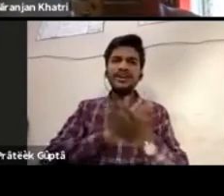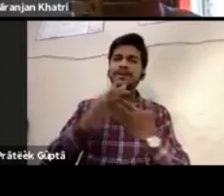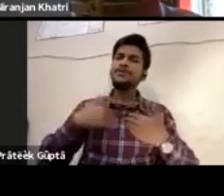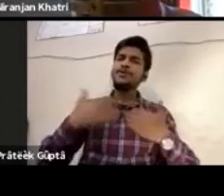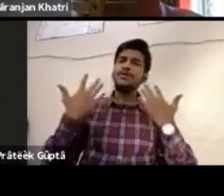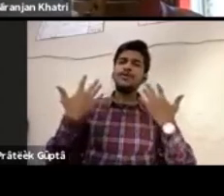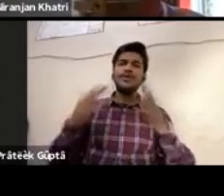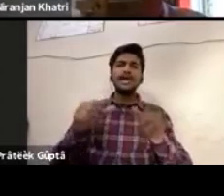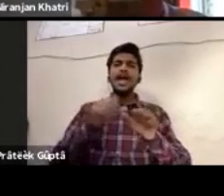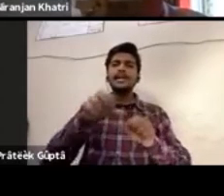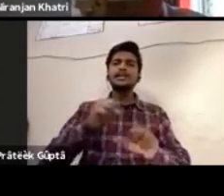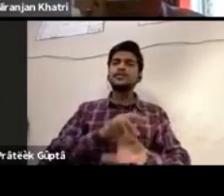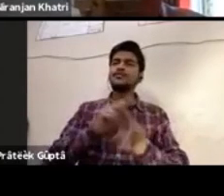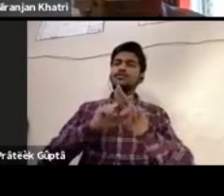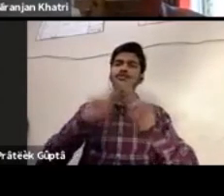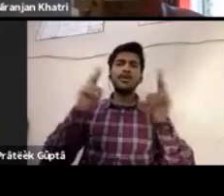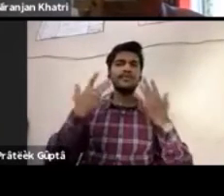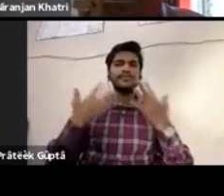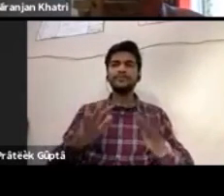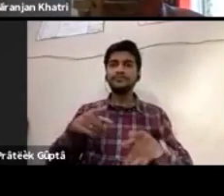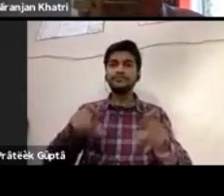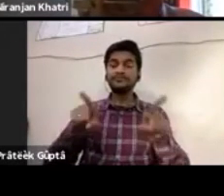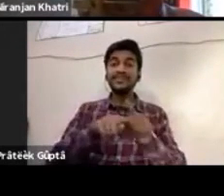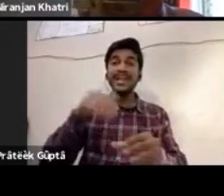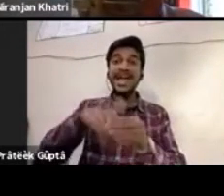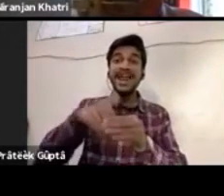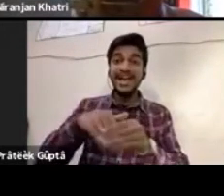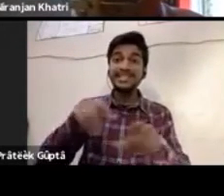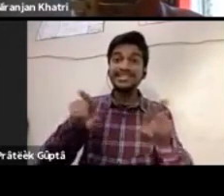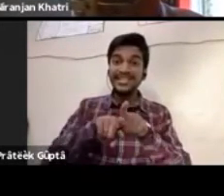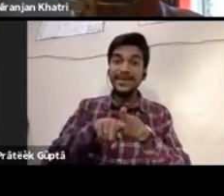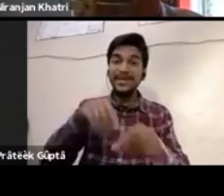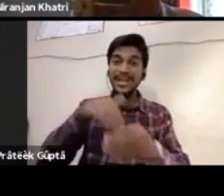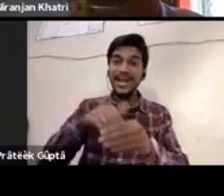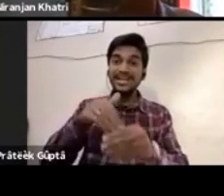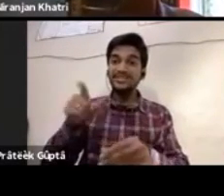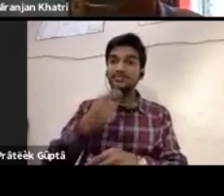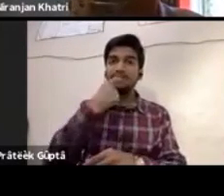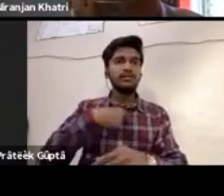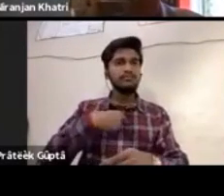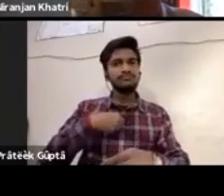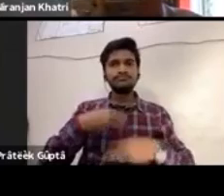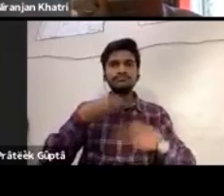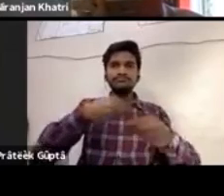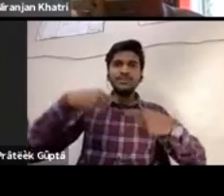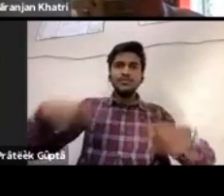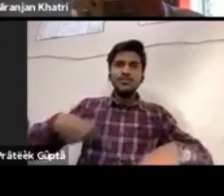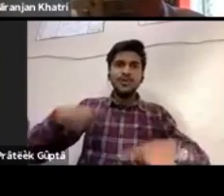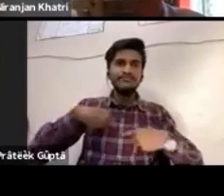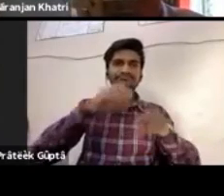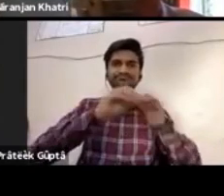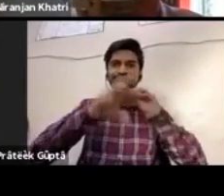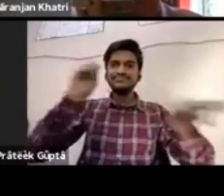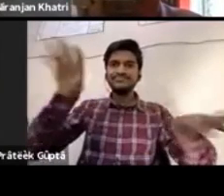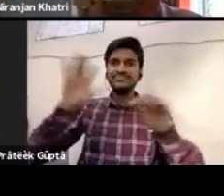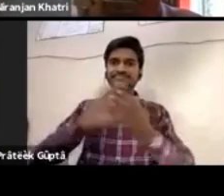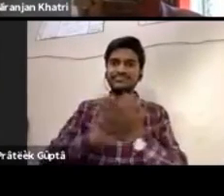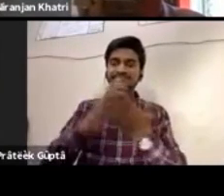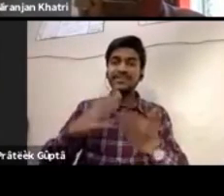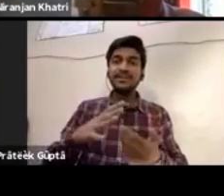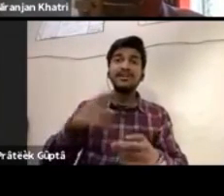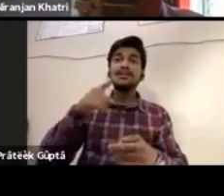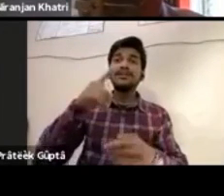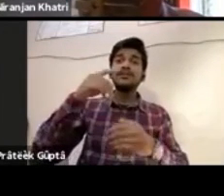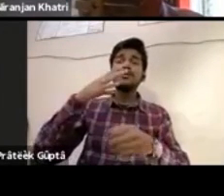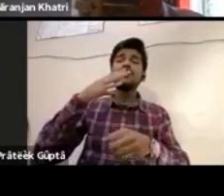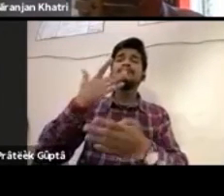करना था कर दिया. इवन इलेक्शन डिपार्टमेंट का भी मैंने देखा है कि हाँ हमने व्हील चेयर प्रोवाइड कर दी, हमने जो वहां में